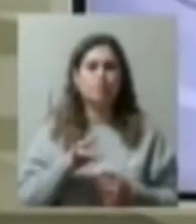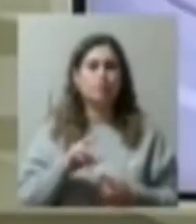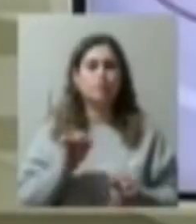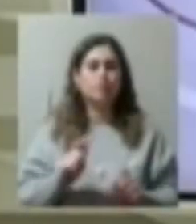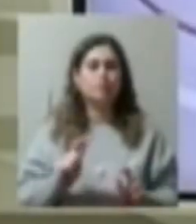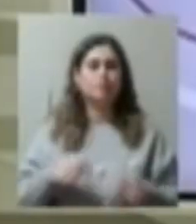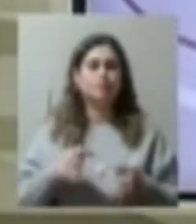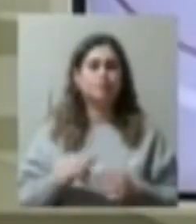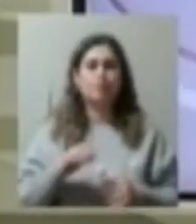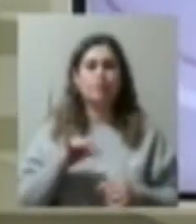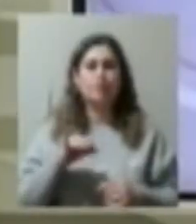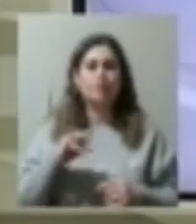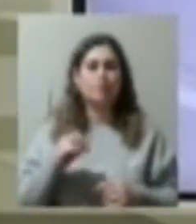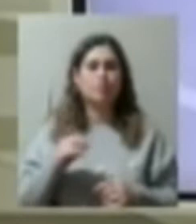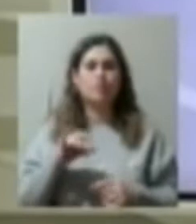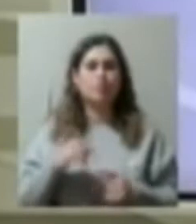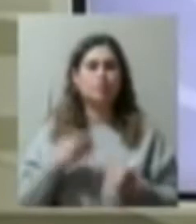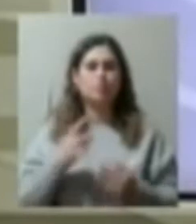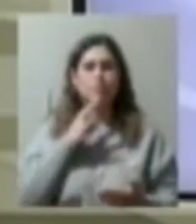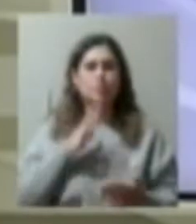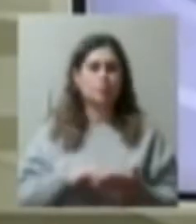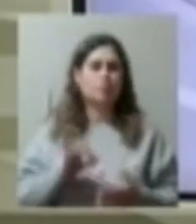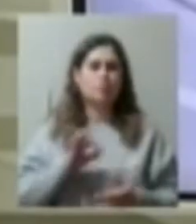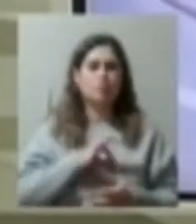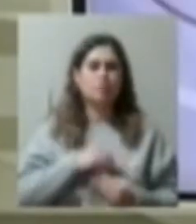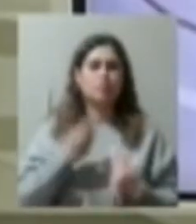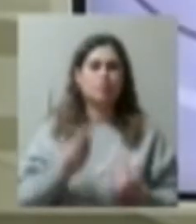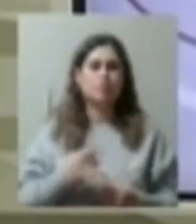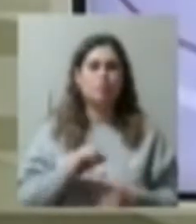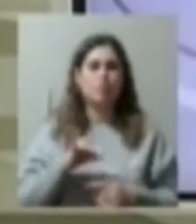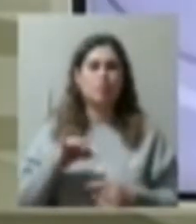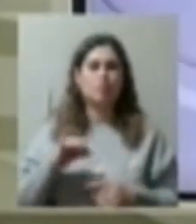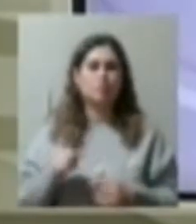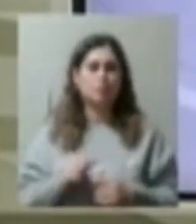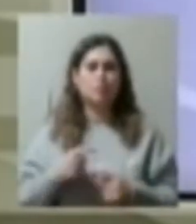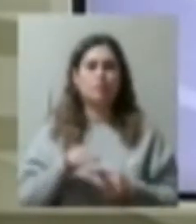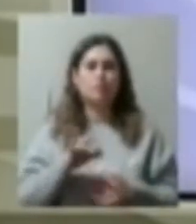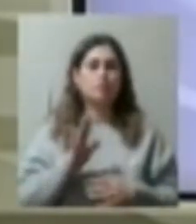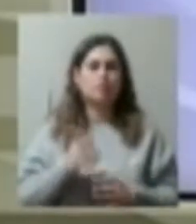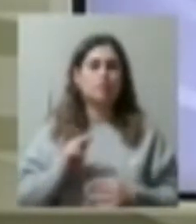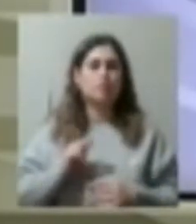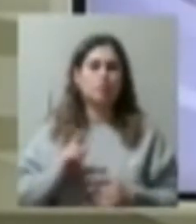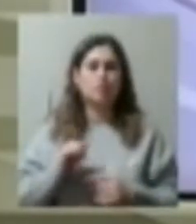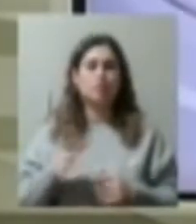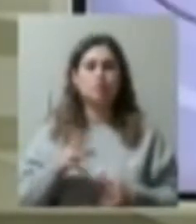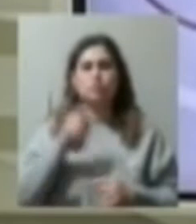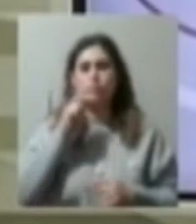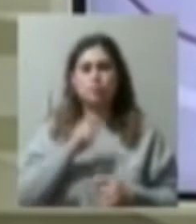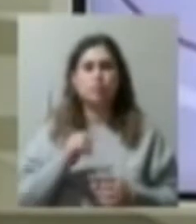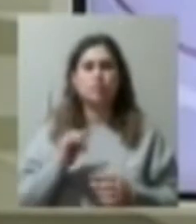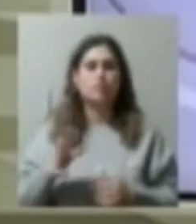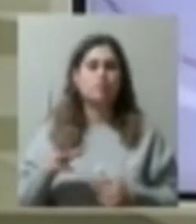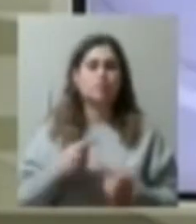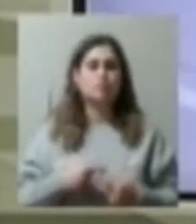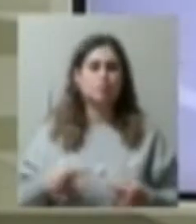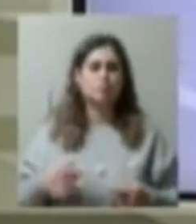у приватну власність, надавати у постійне користування та надавати у оренду. Вони будуть працювати, як і вся Україна, як і всі інші,